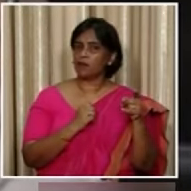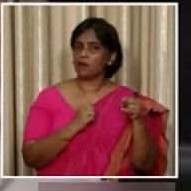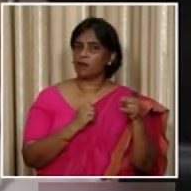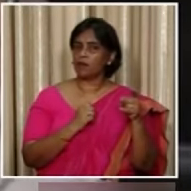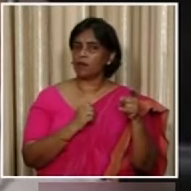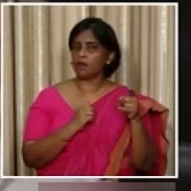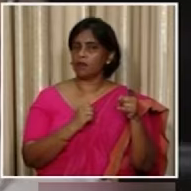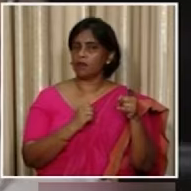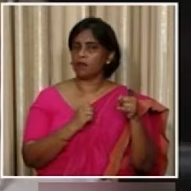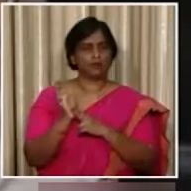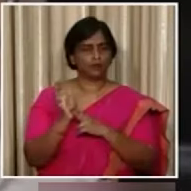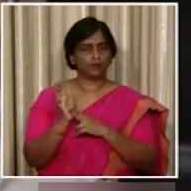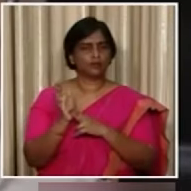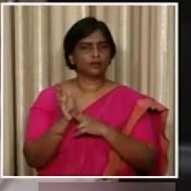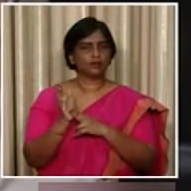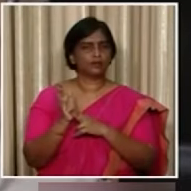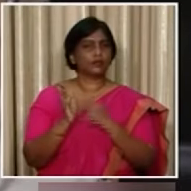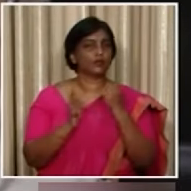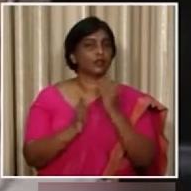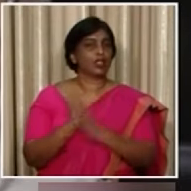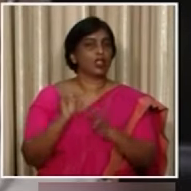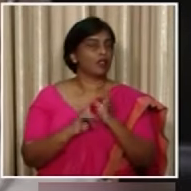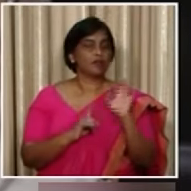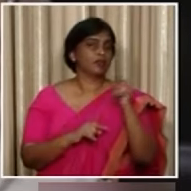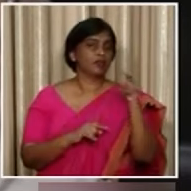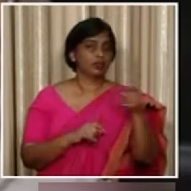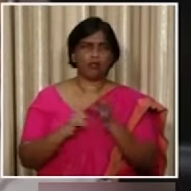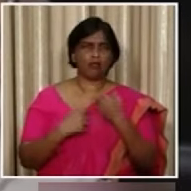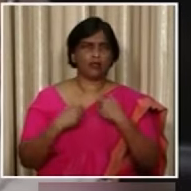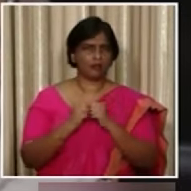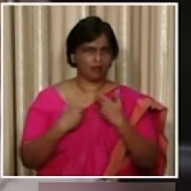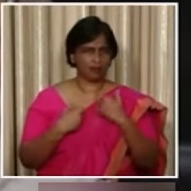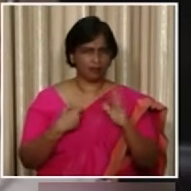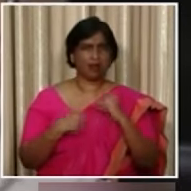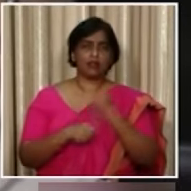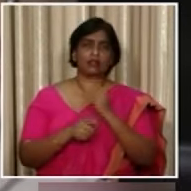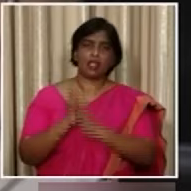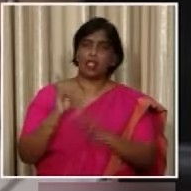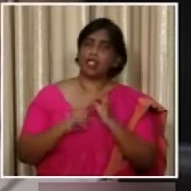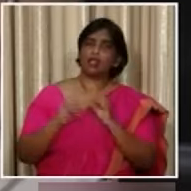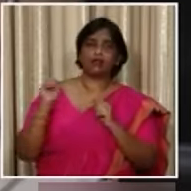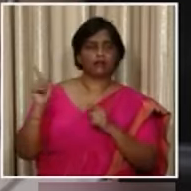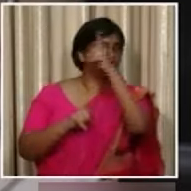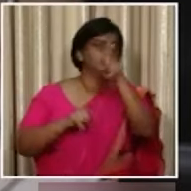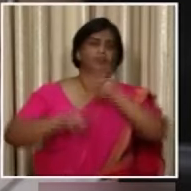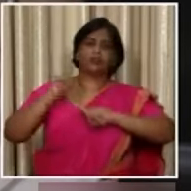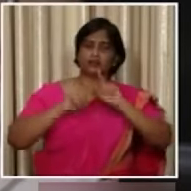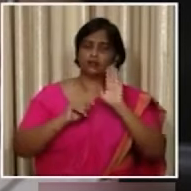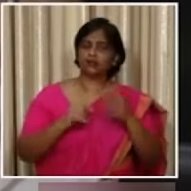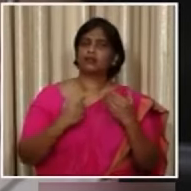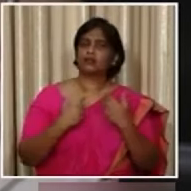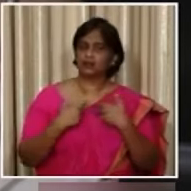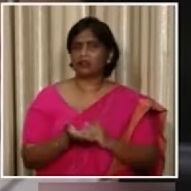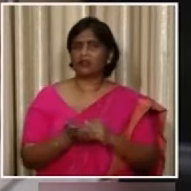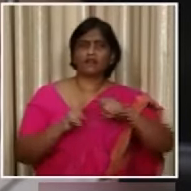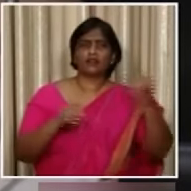ඇඩෝ ඩංකාන්න මට මුදල් ඇමතිවරේ නෙමෙයි ඒක අපේ රාජ්‍ය ඇමතිවරයා කරා. අපේ රාජ්‍ය ඇමතිවරයා ගිහින් කතා කරලා කරා. ඉතින් තව මොනවටද